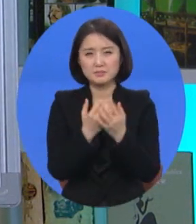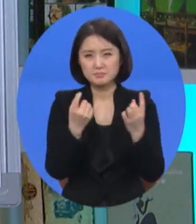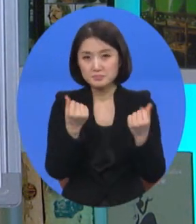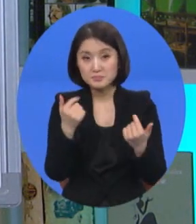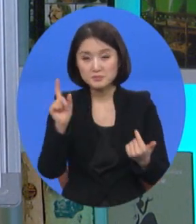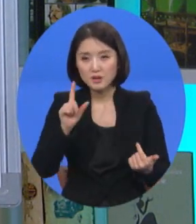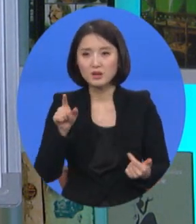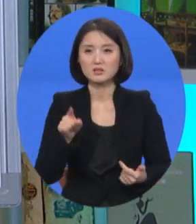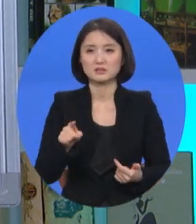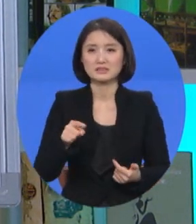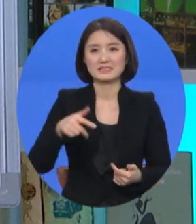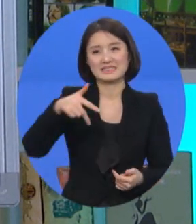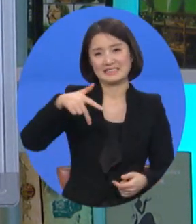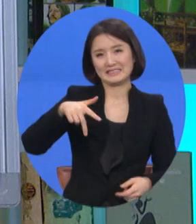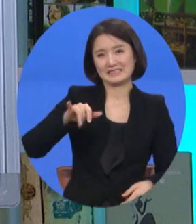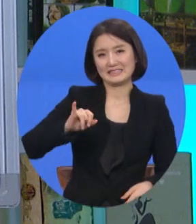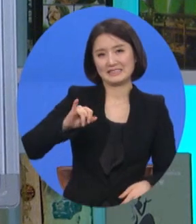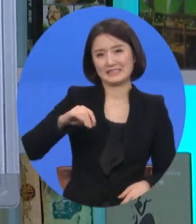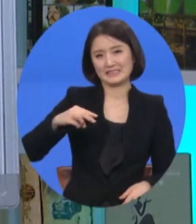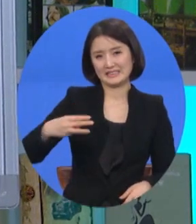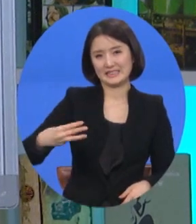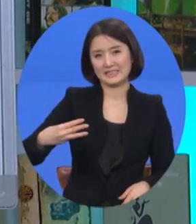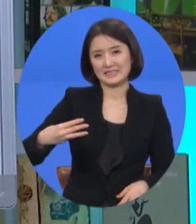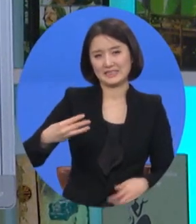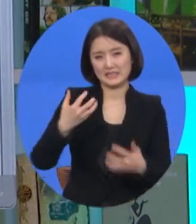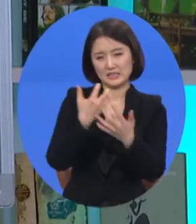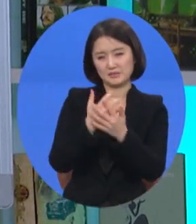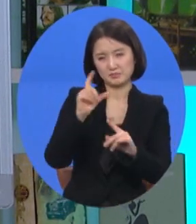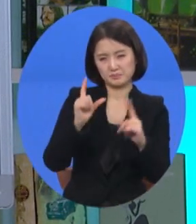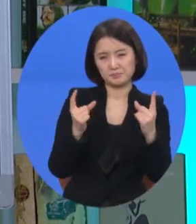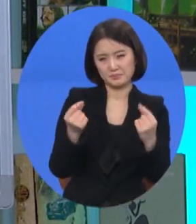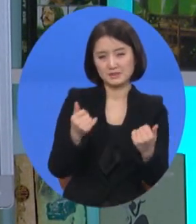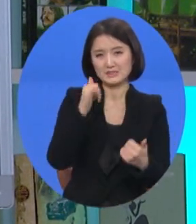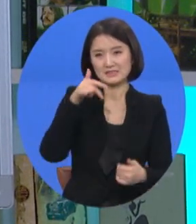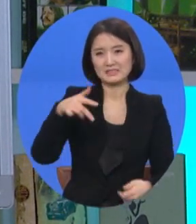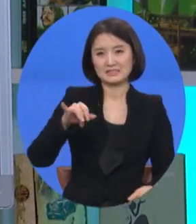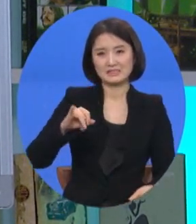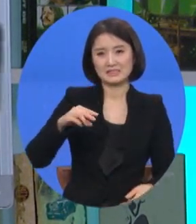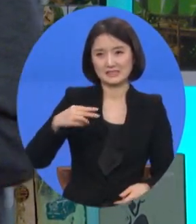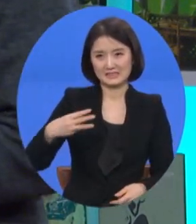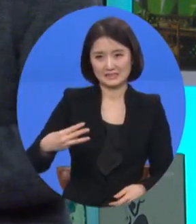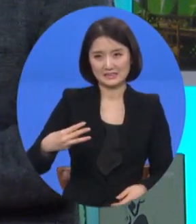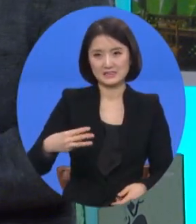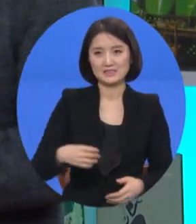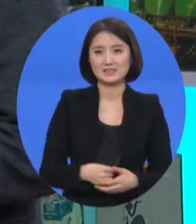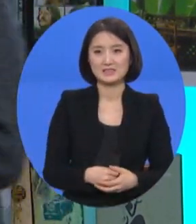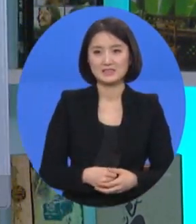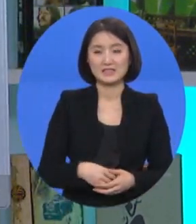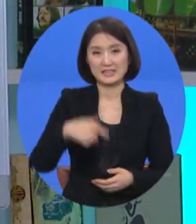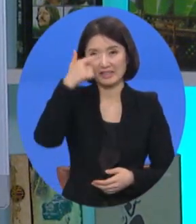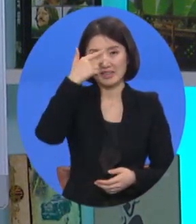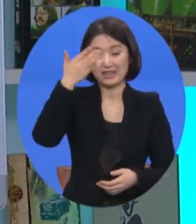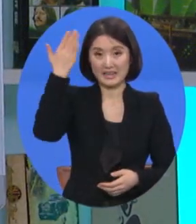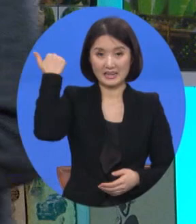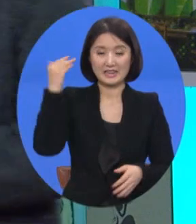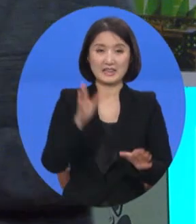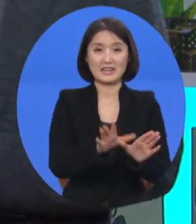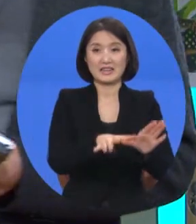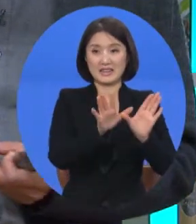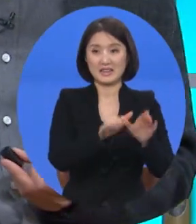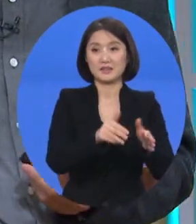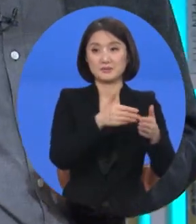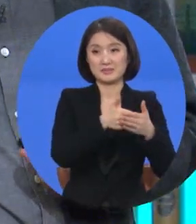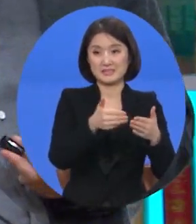질이 됩니다 요건은 접 이구요 그래서 발음이 비슷 하다고 해서 옛날 화가들이 마비를 그리게 되면 이치를